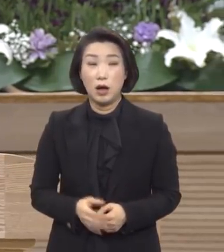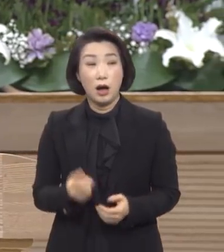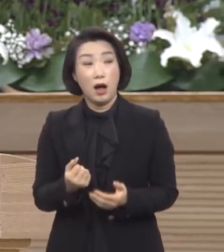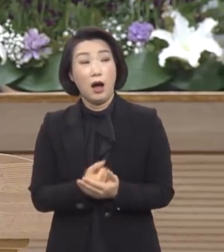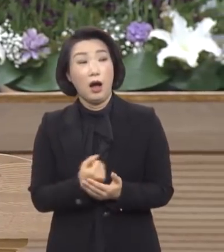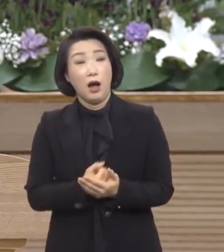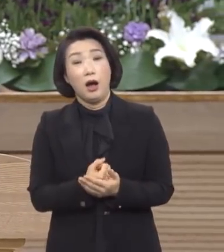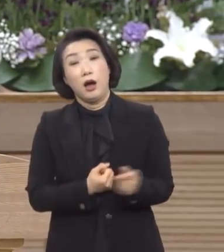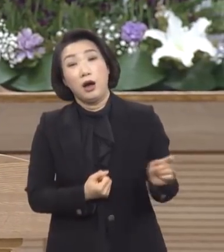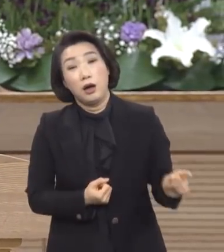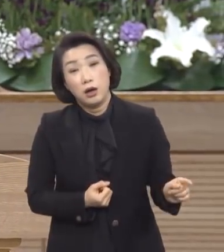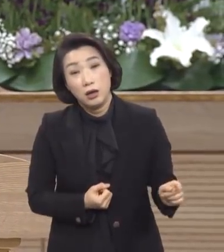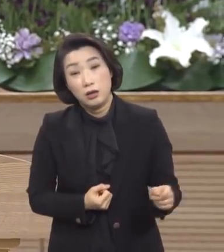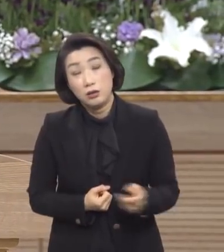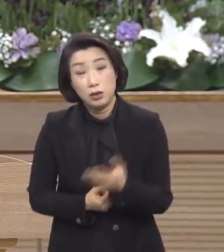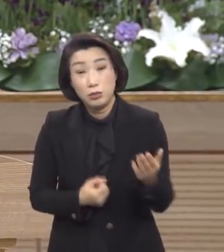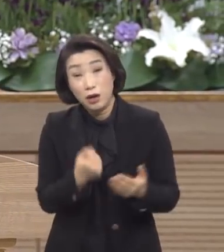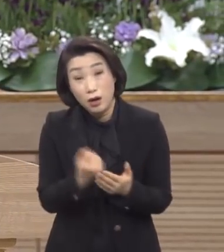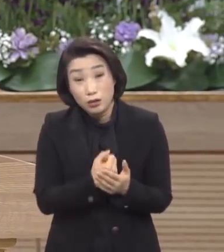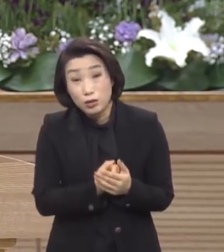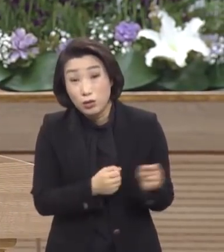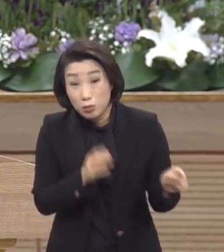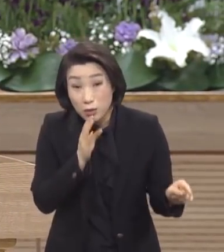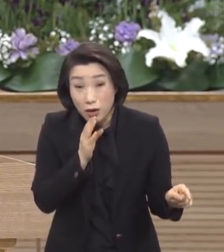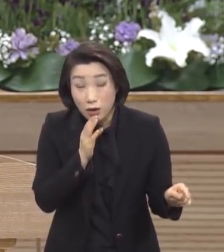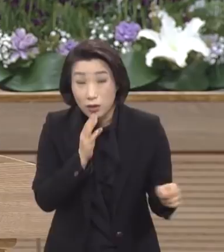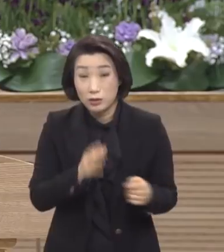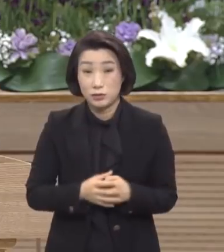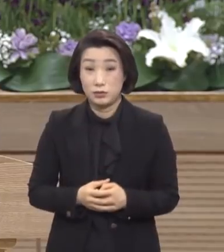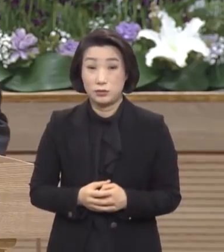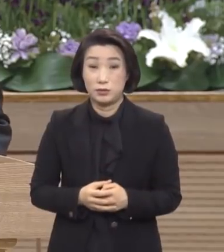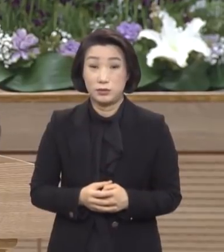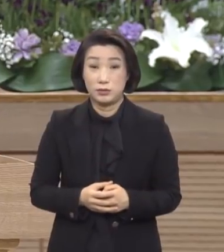안타깝지 않아? 안타깝지 않냐 이 말이오.